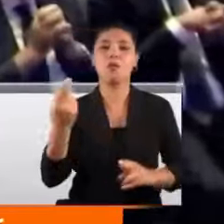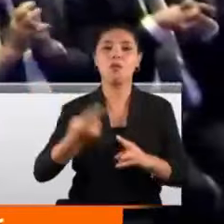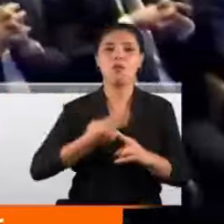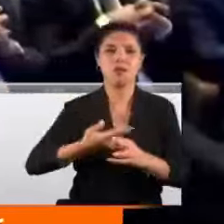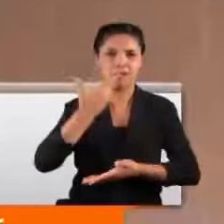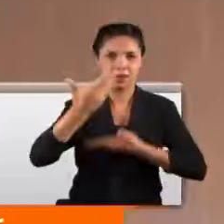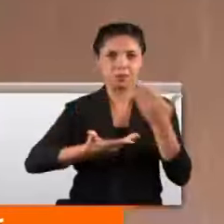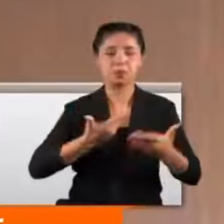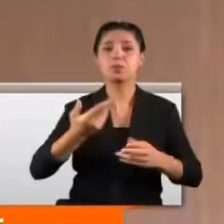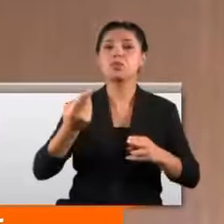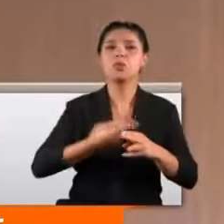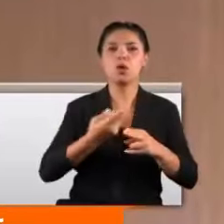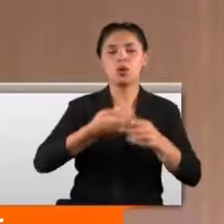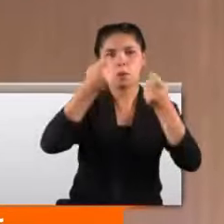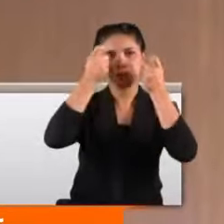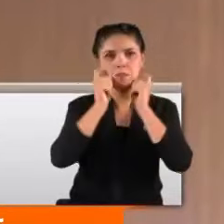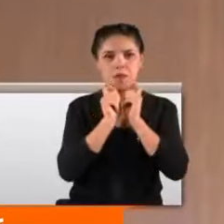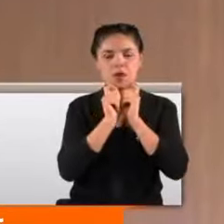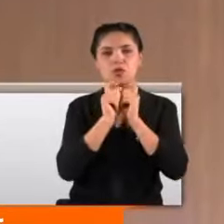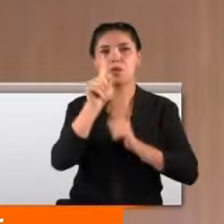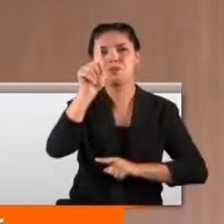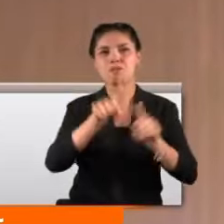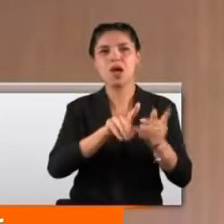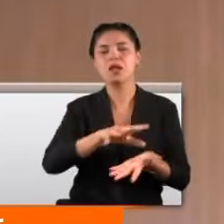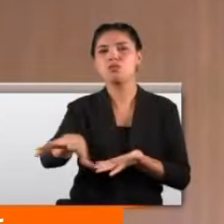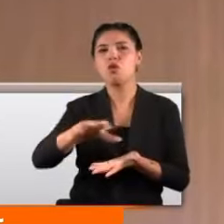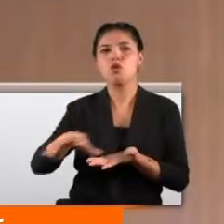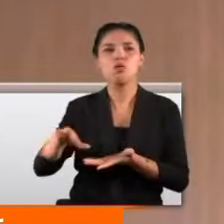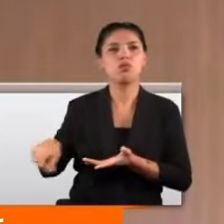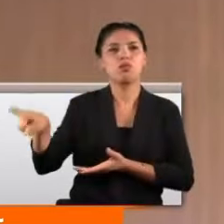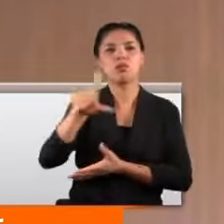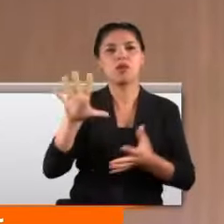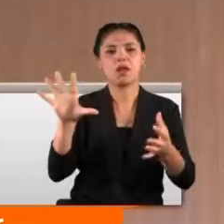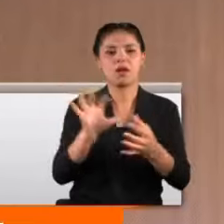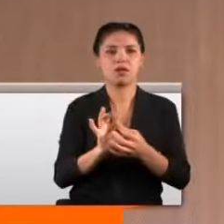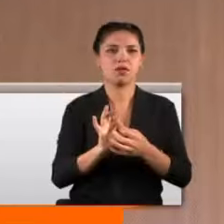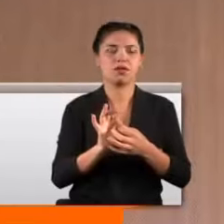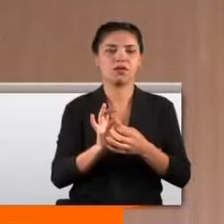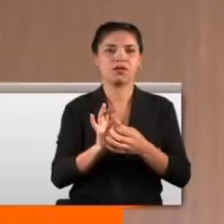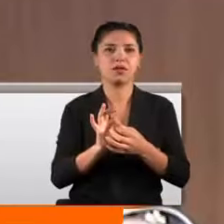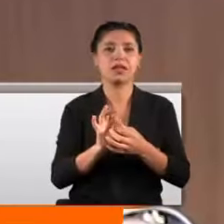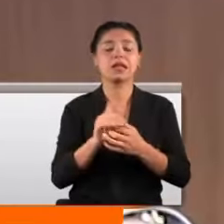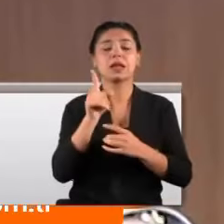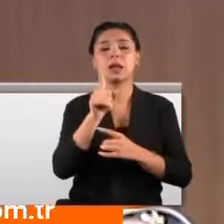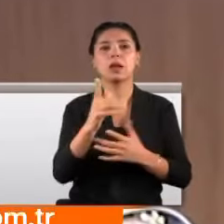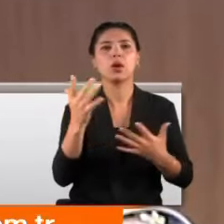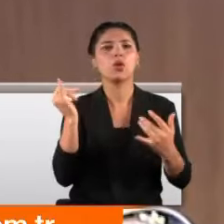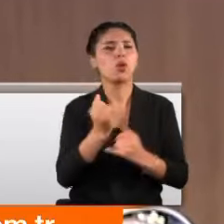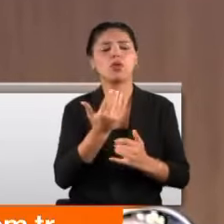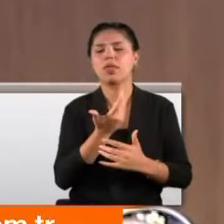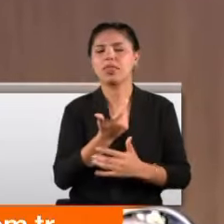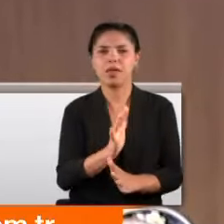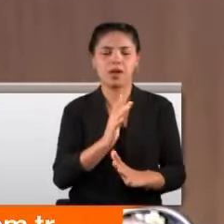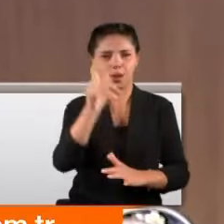sürdürdü. Örneğin başörtüsü artık bazı kesimler için öcü olmaktan çıktı. Türkiye